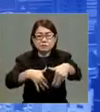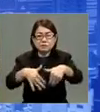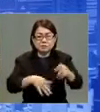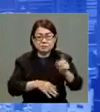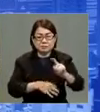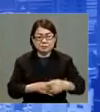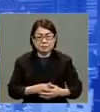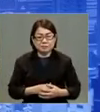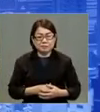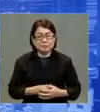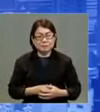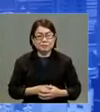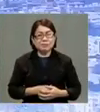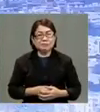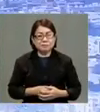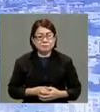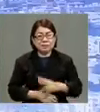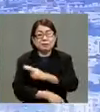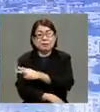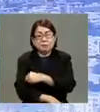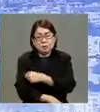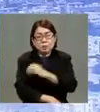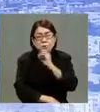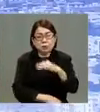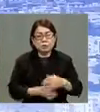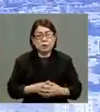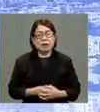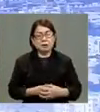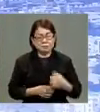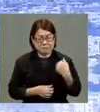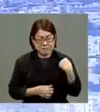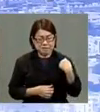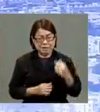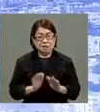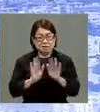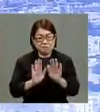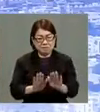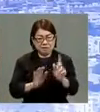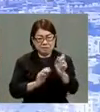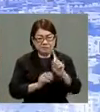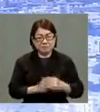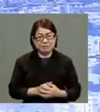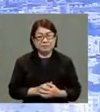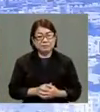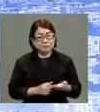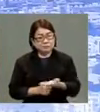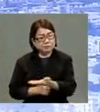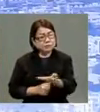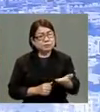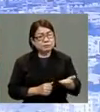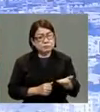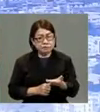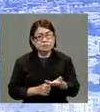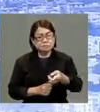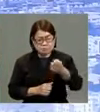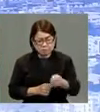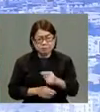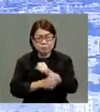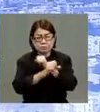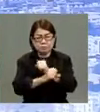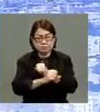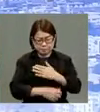การแถลงข่าวอีกนิดนึงครับ ครับก็มีเรื่องที่นำเรียนว่าทุกๆคนต้องดูแลในเรื่องของสุขภาพ